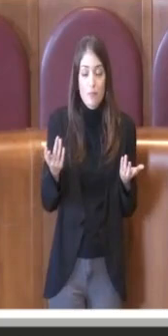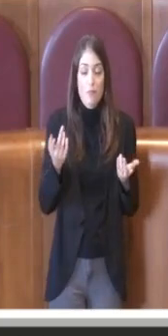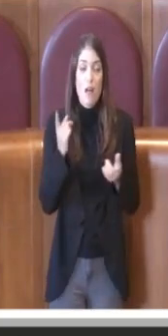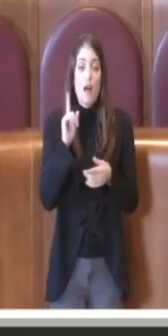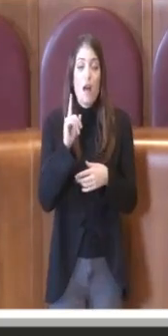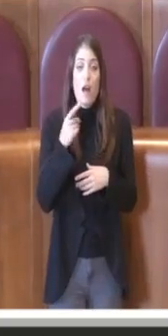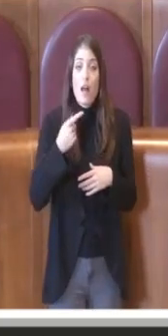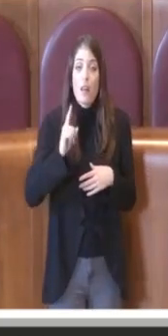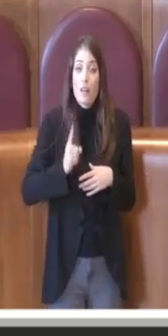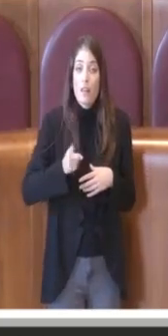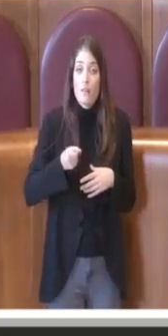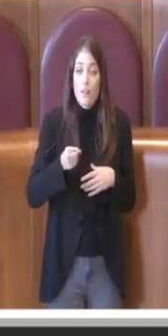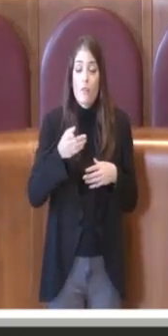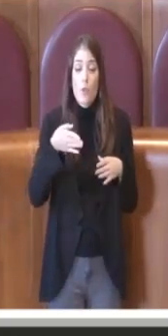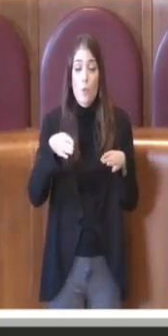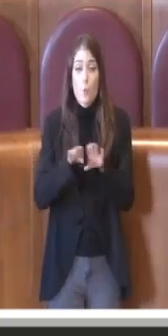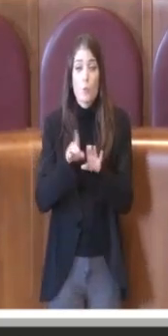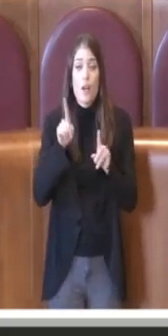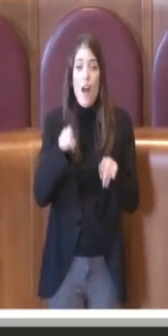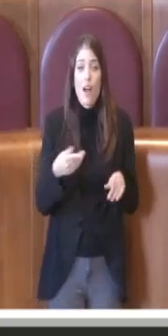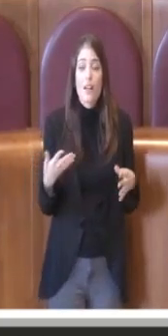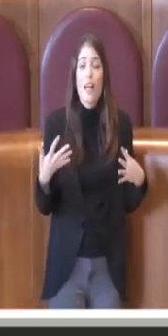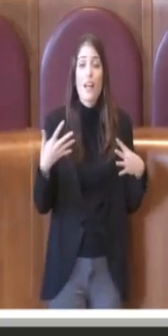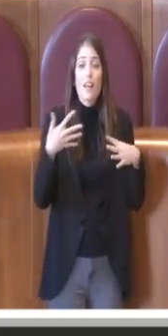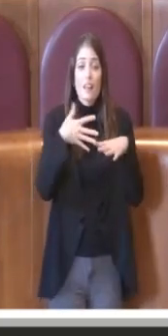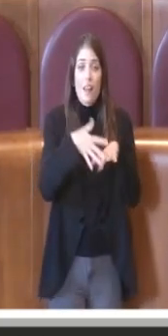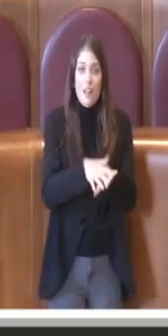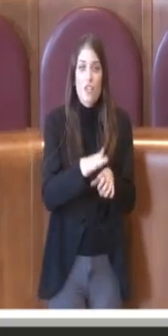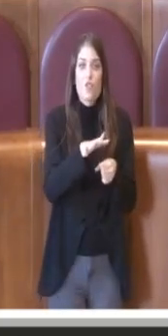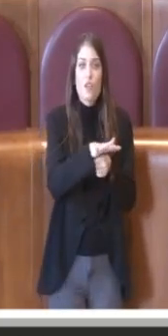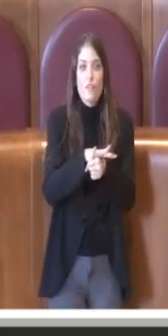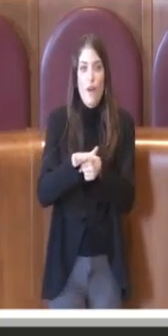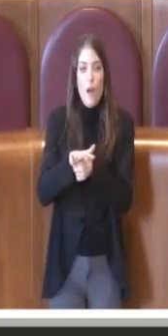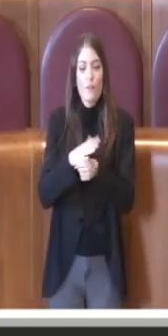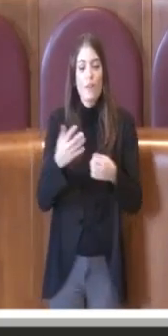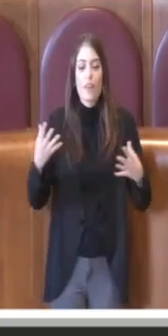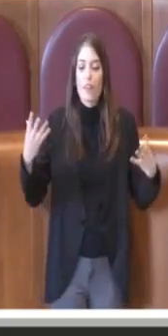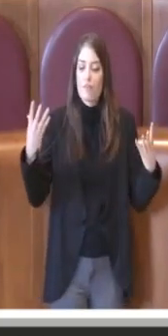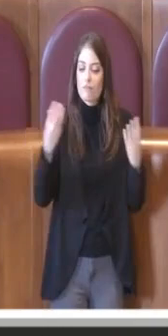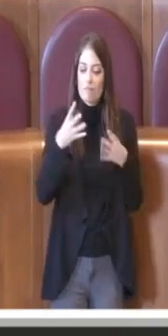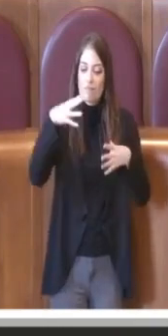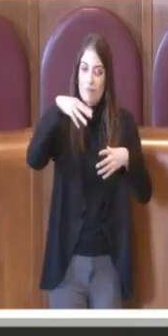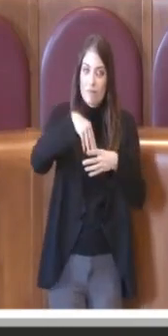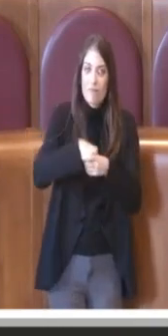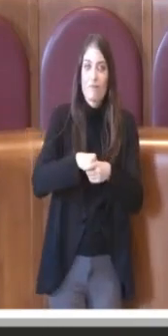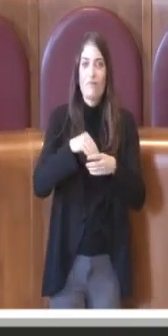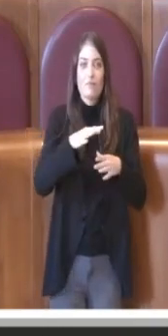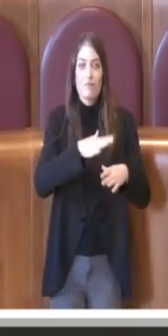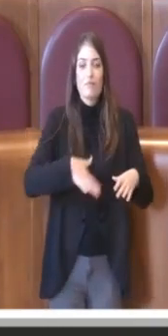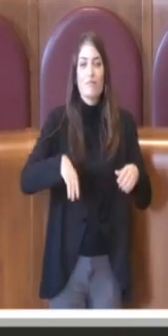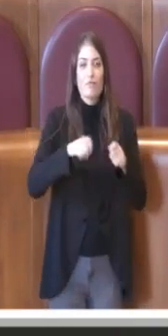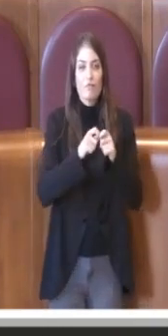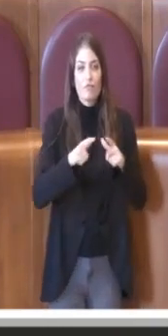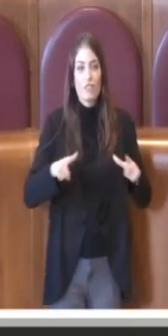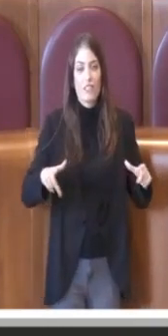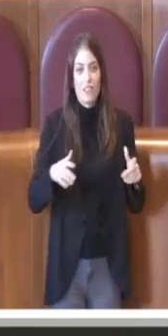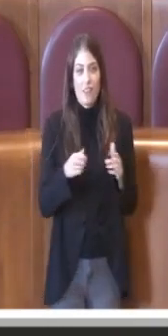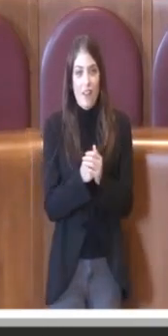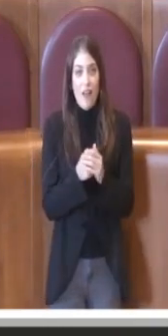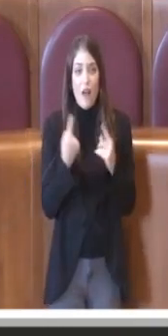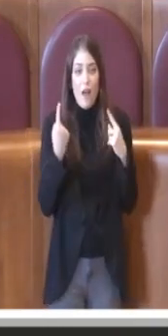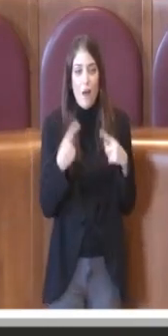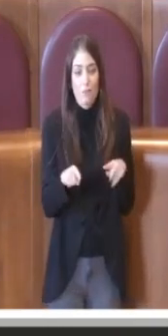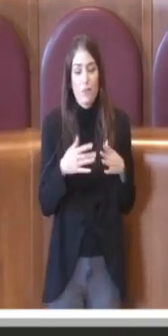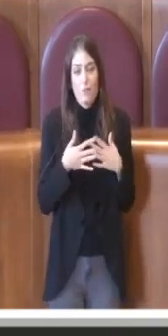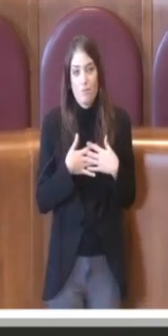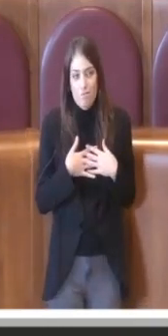con l'integrazione delle famiglie nel tessuto cittadino, e questo penso che sia una delle più